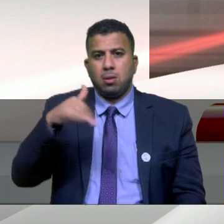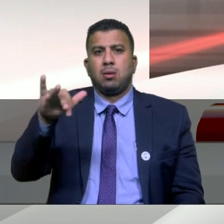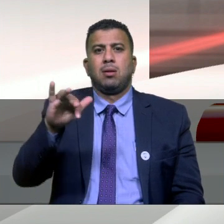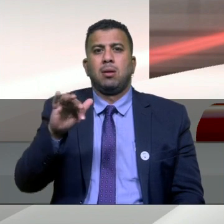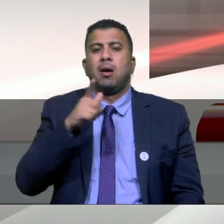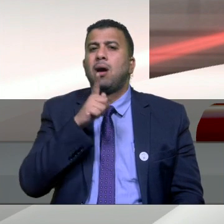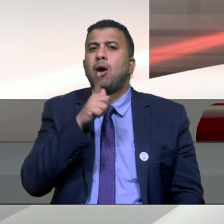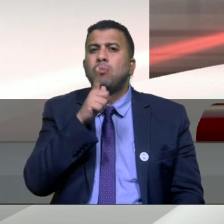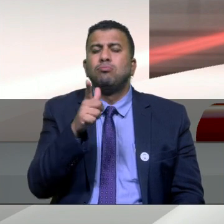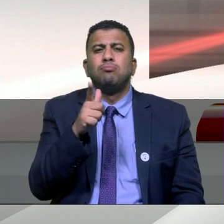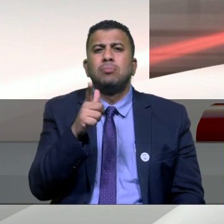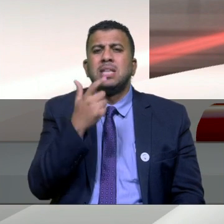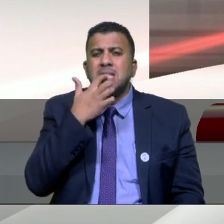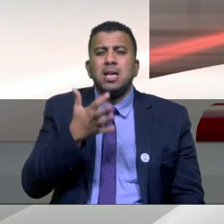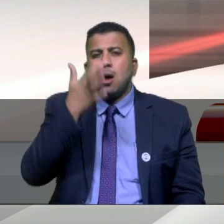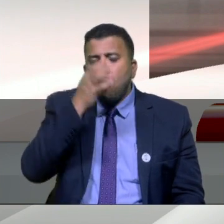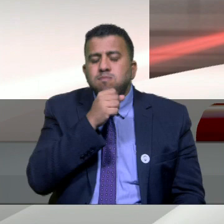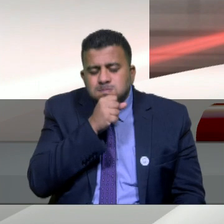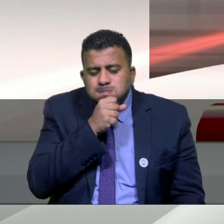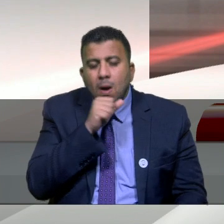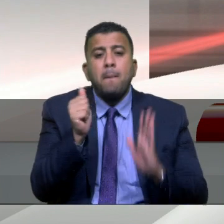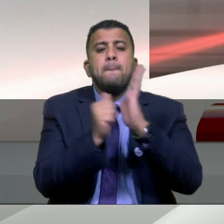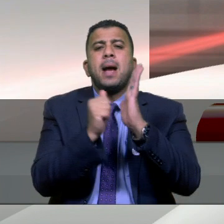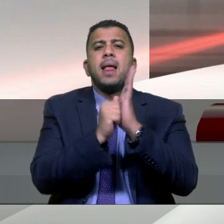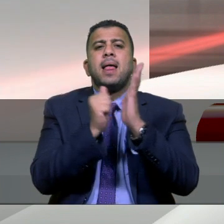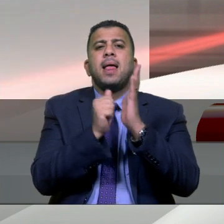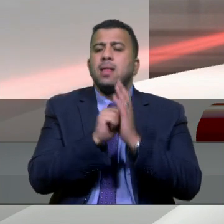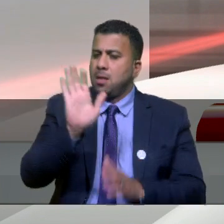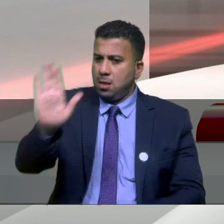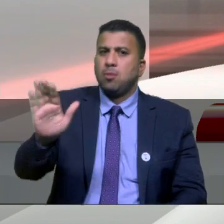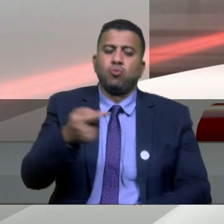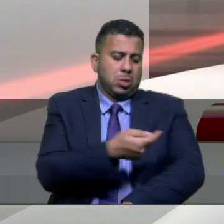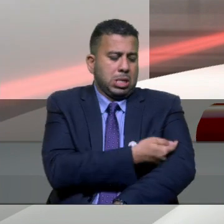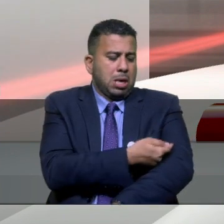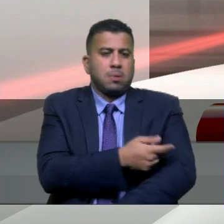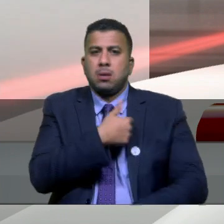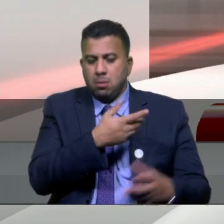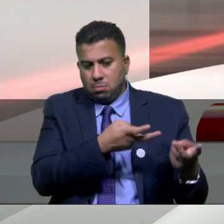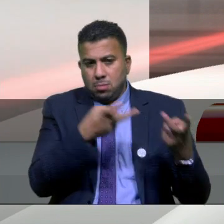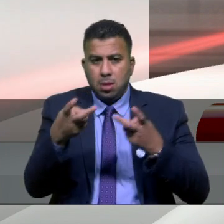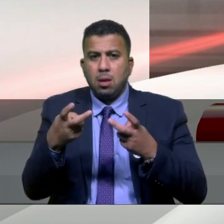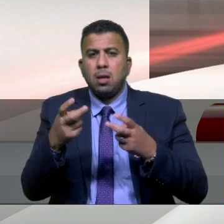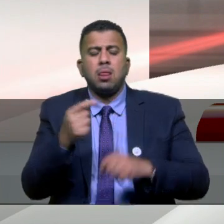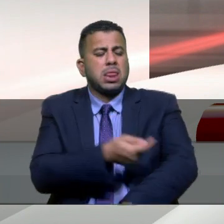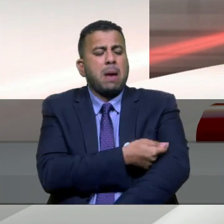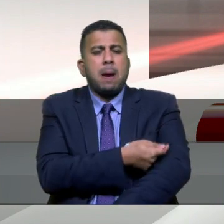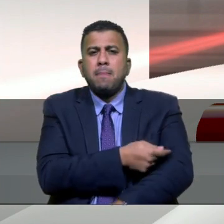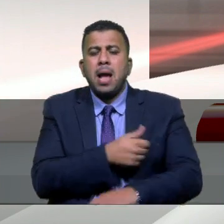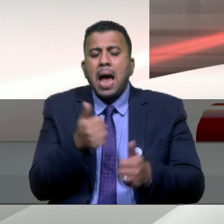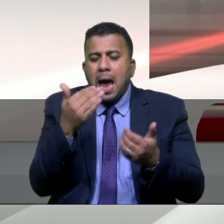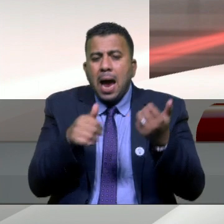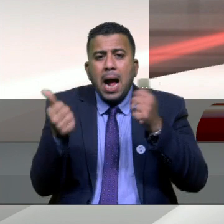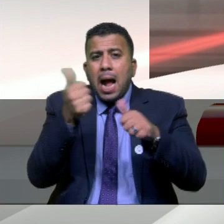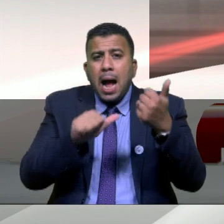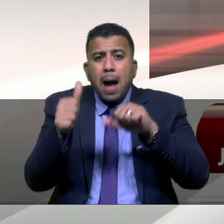لي بيت كبار السن في بيتكم، انا متكفل له بكل شيء، عندنا عياده طبيه يسوي عمليه